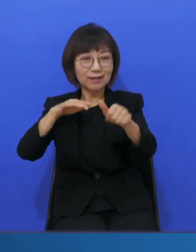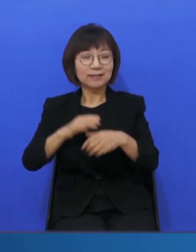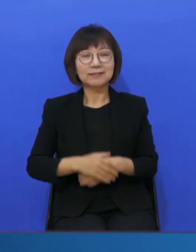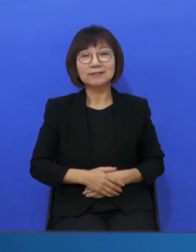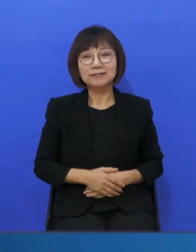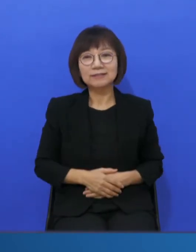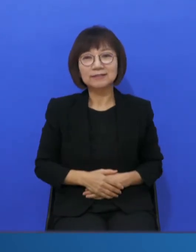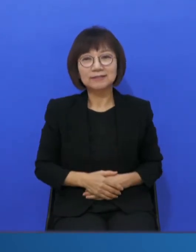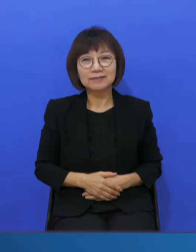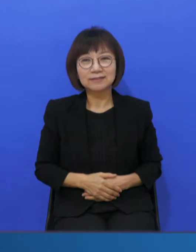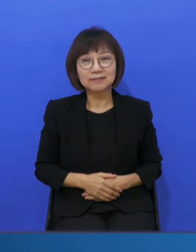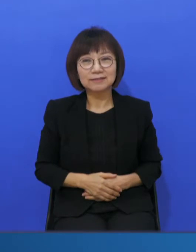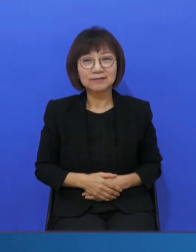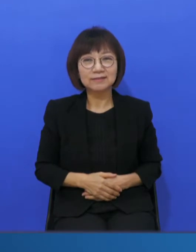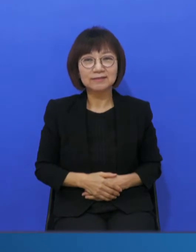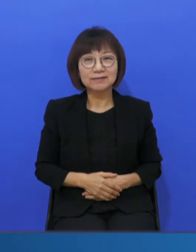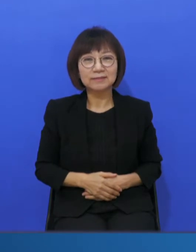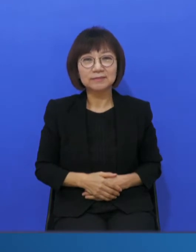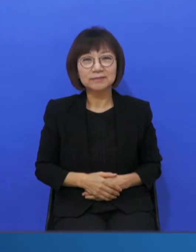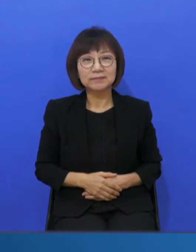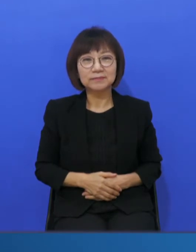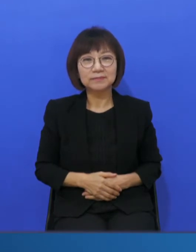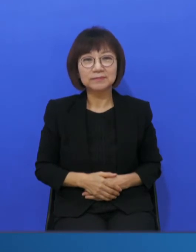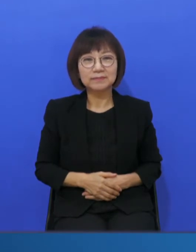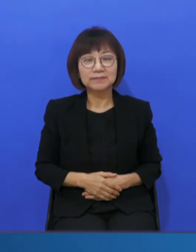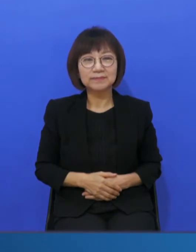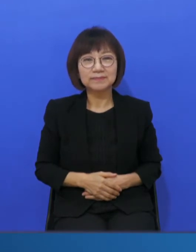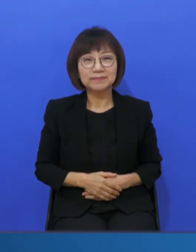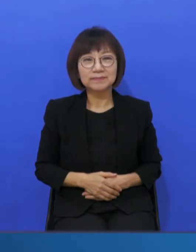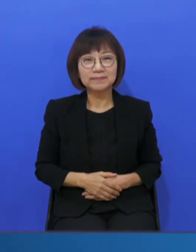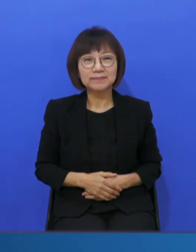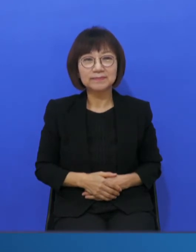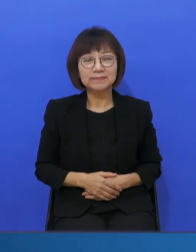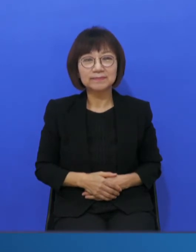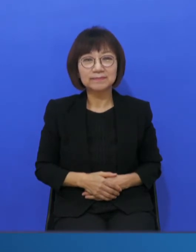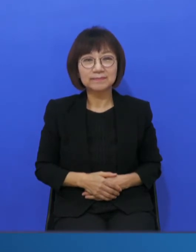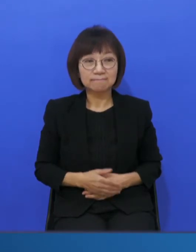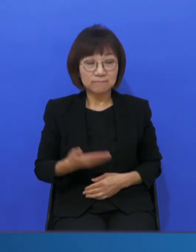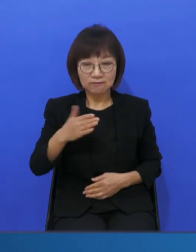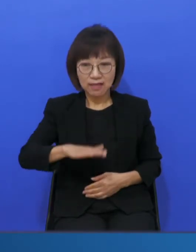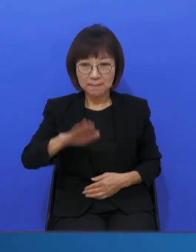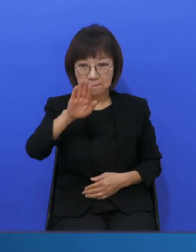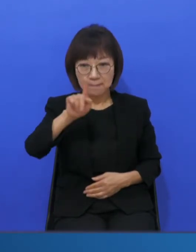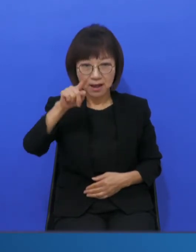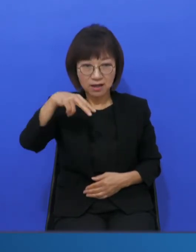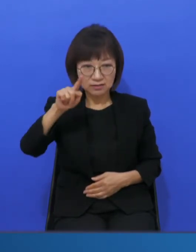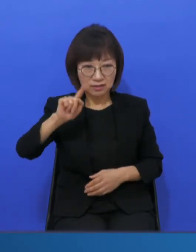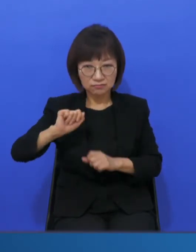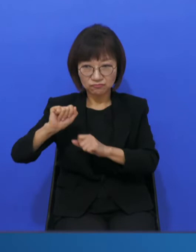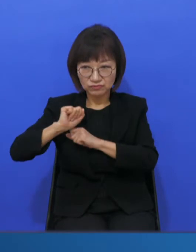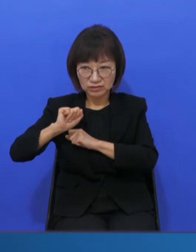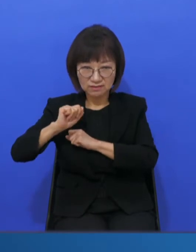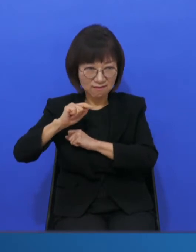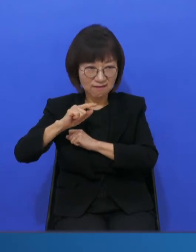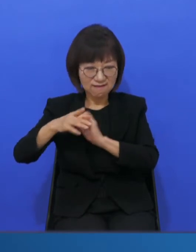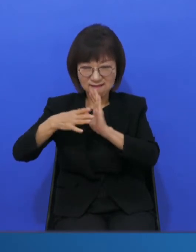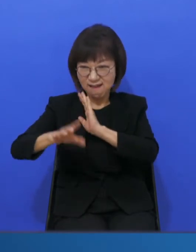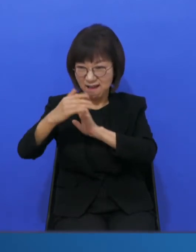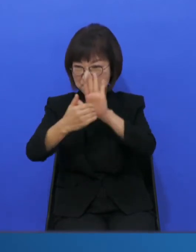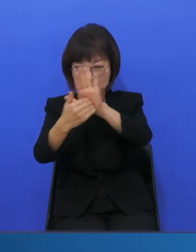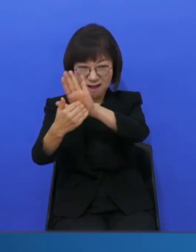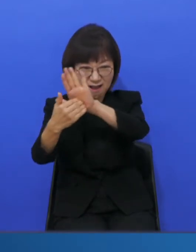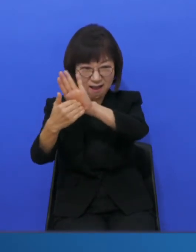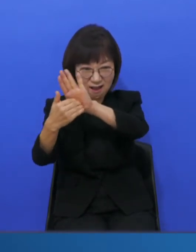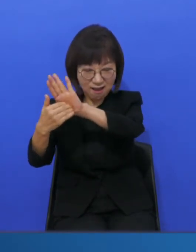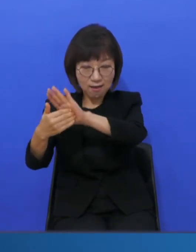beginning, God sends His army of angels and blesses him. 이 악한 바사군이 막았지요. 하나님은 주의 천사장 보내서